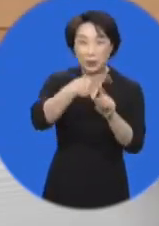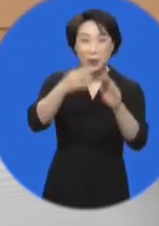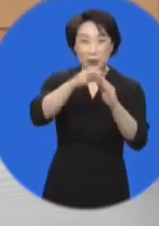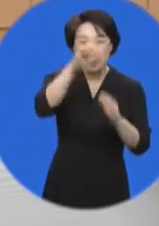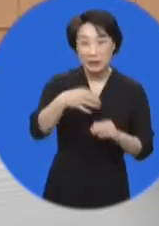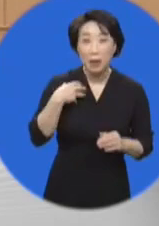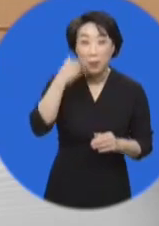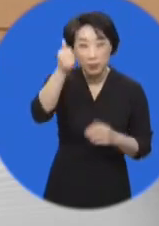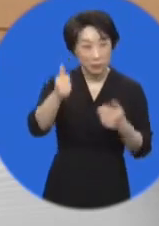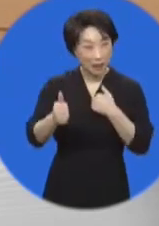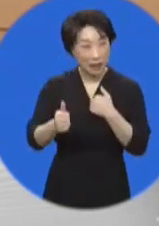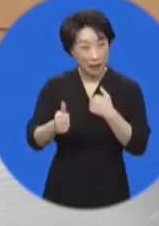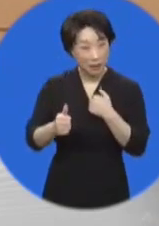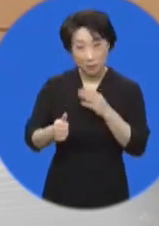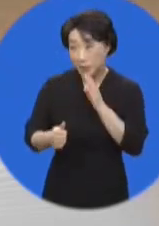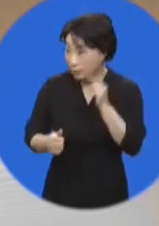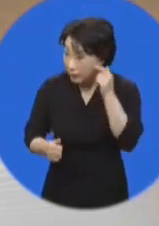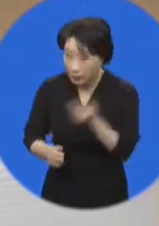맞습니까?